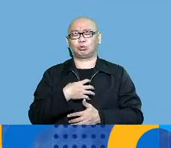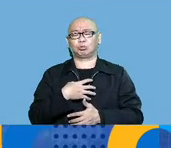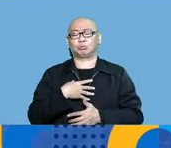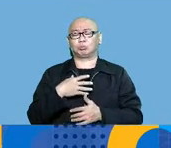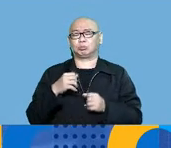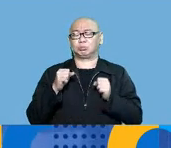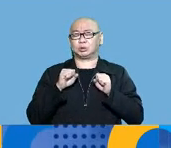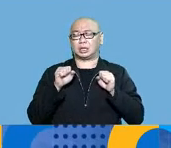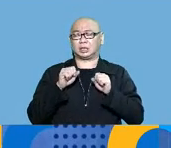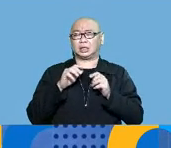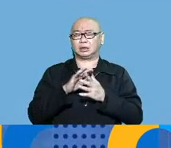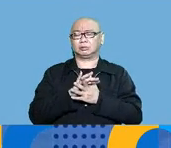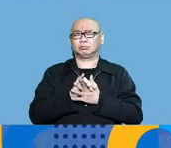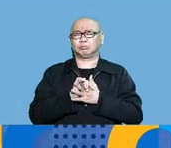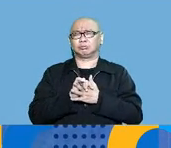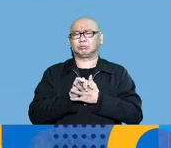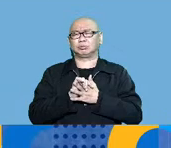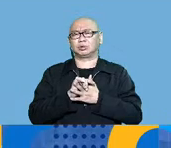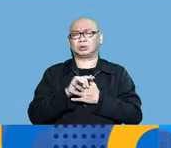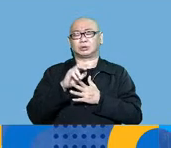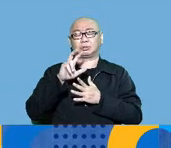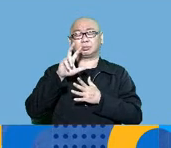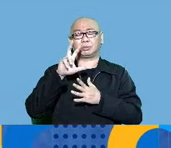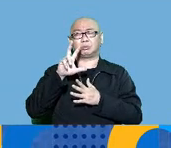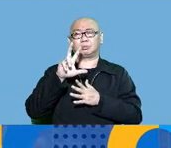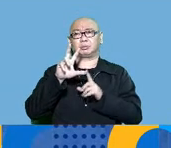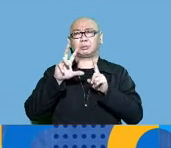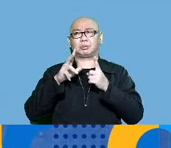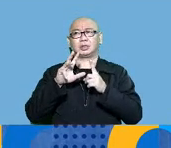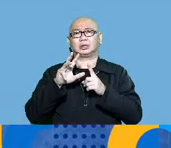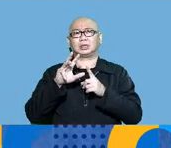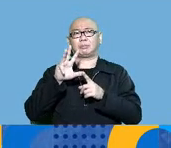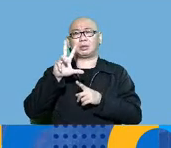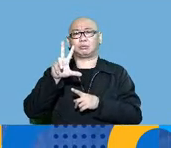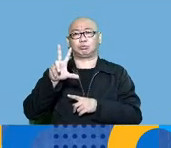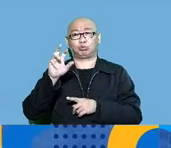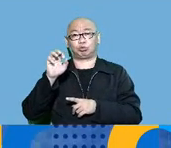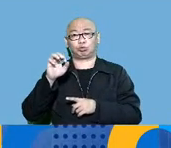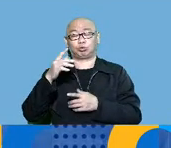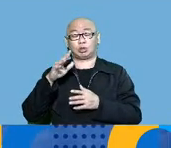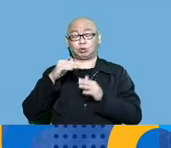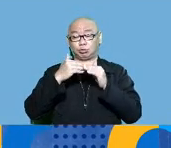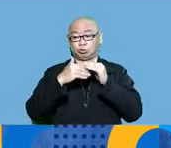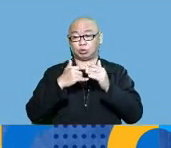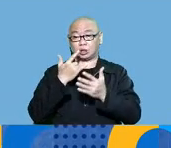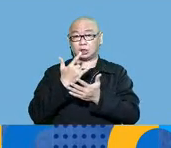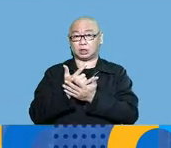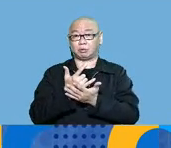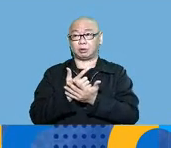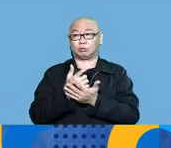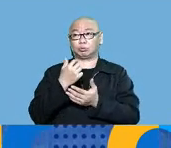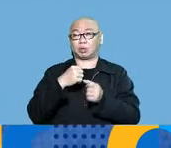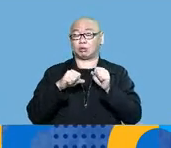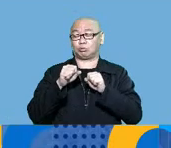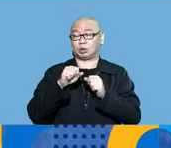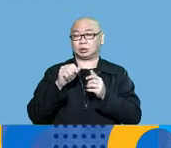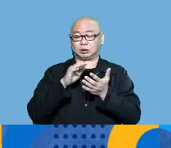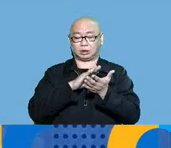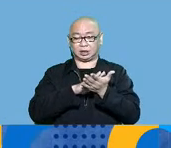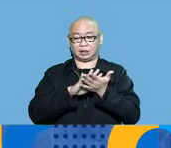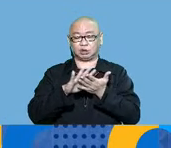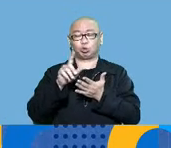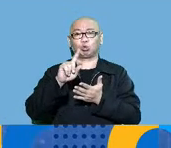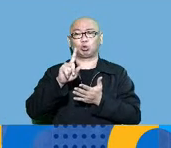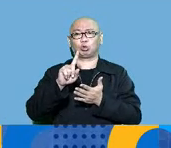100.000 person years pada tahun 1980-an, dan dapat diturunkan setelah diterapkan screening pra-partisipasi